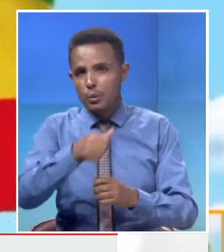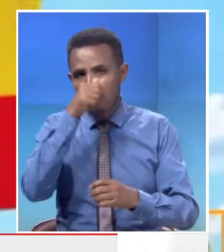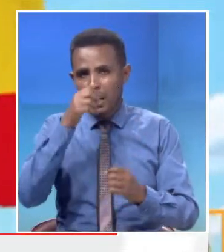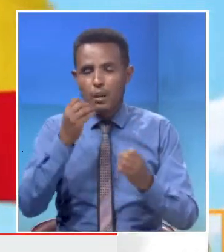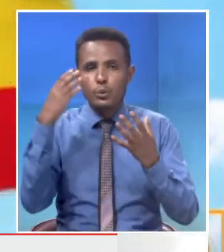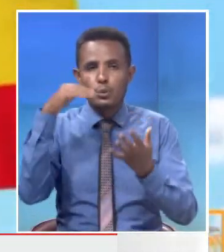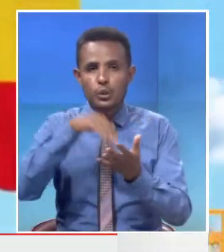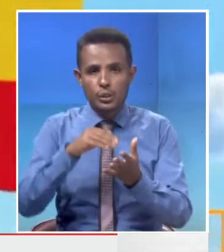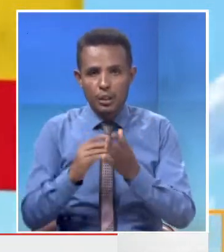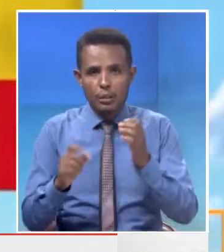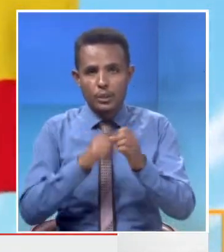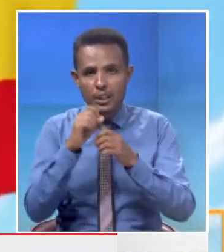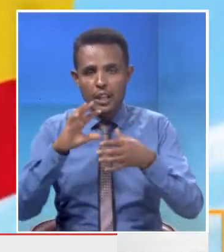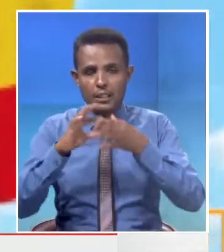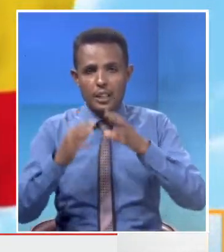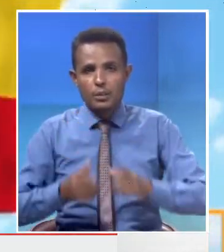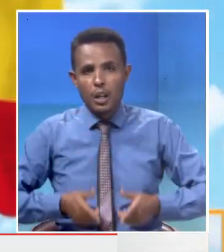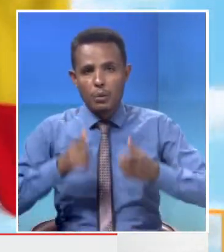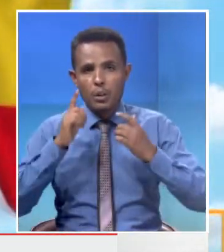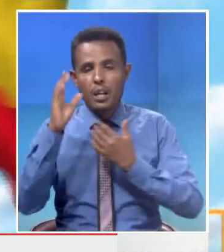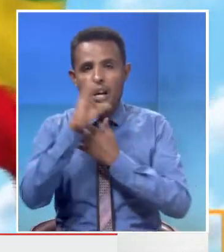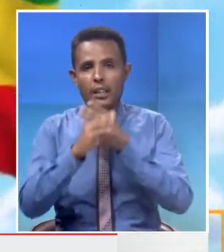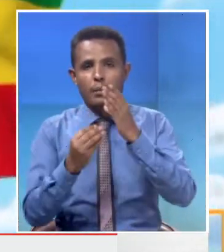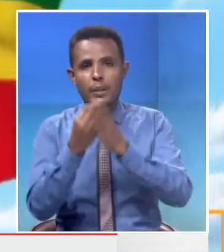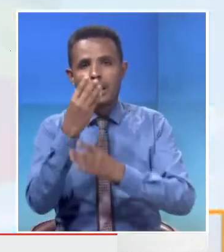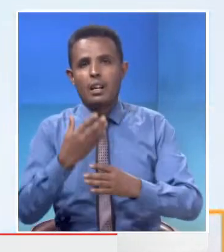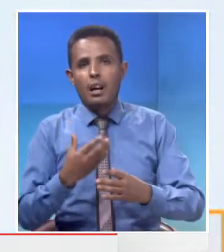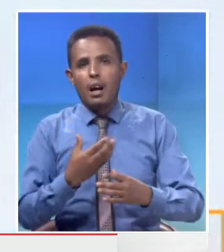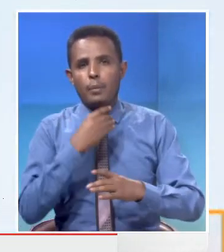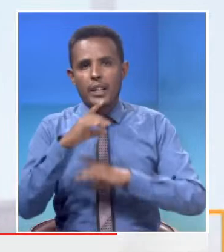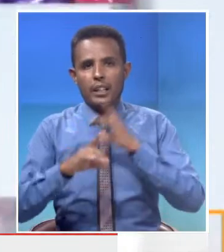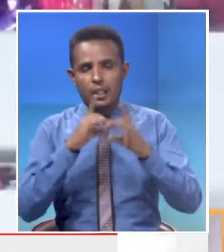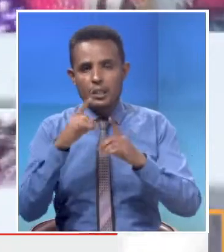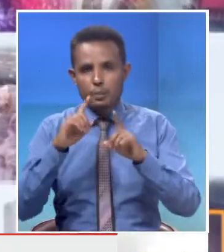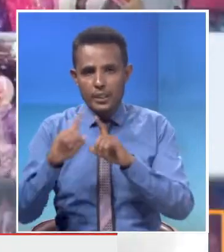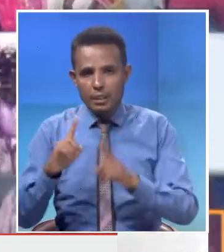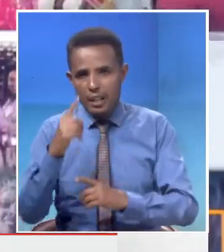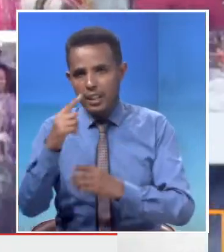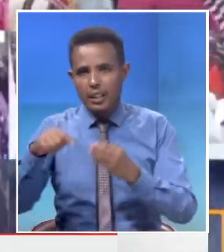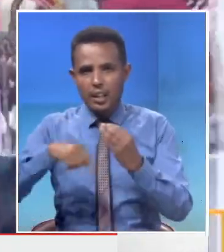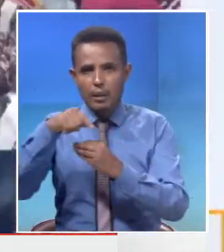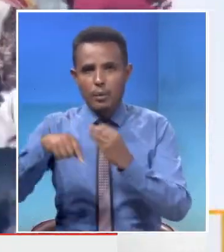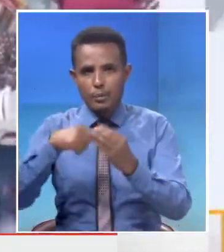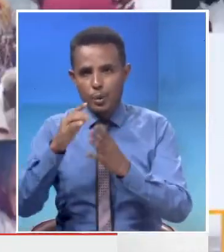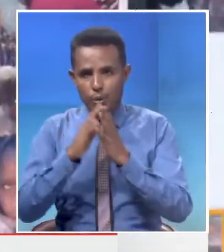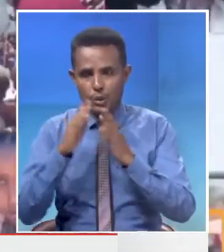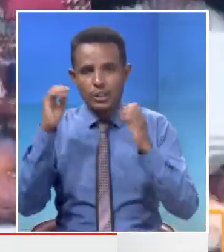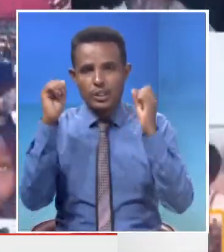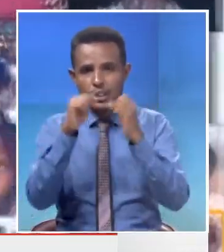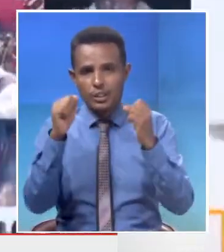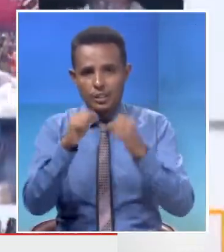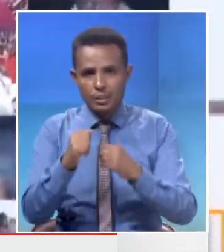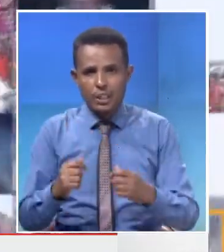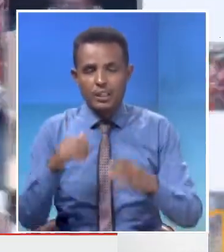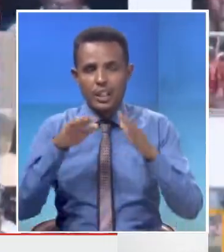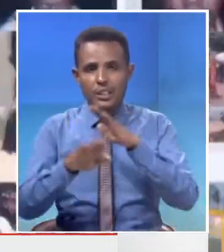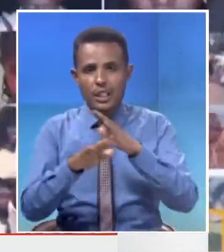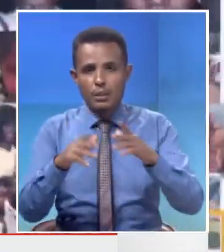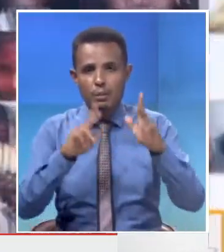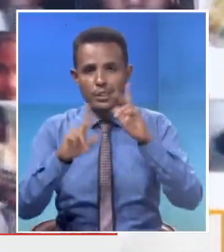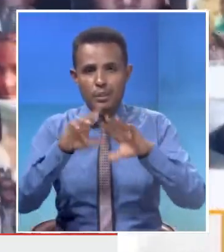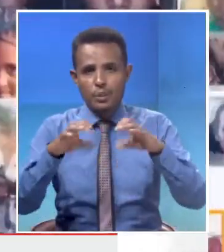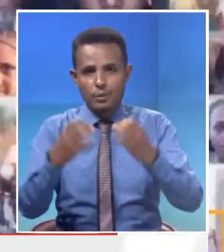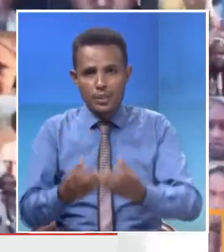ዘመናት በአንድነት አስተሳስሮ ያኖራት ሀገር በቀል አማራ ክልልን ጨምሮ በሀገሪቱ በአንዳንድ አካባቢዎች ያለው ግጭት ከታች ያለውን የህብረተሰብ ክፍል